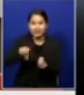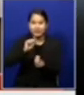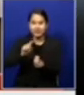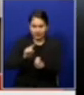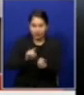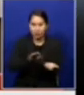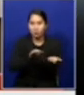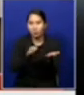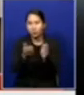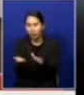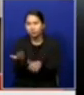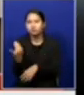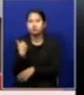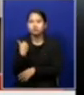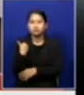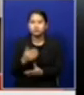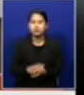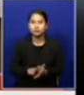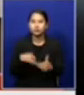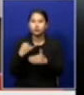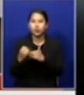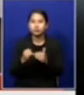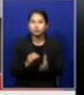แล้วมันจบแล้ว